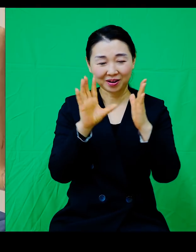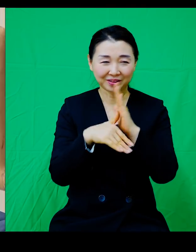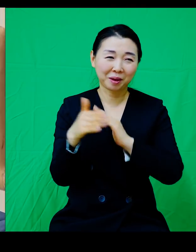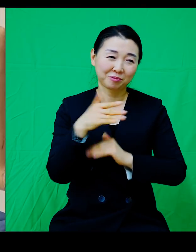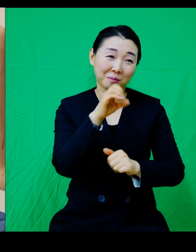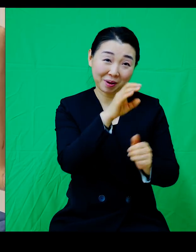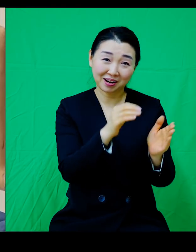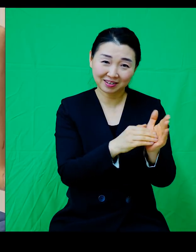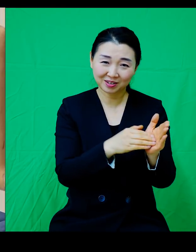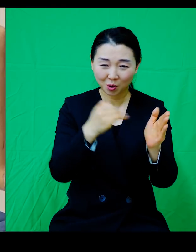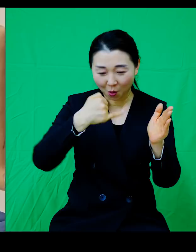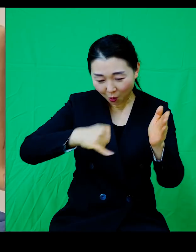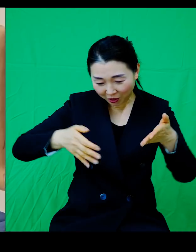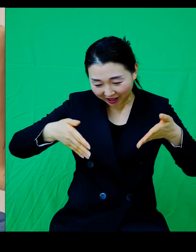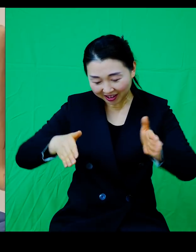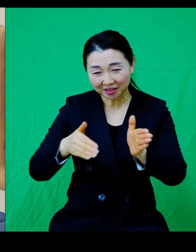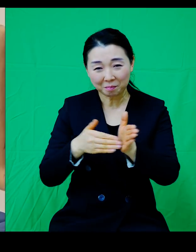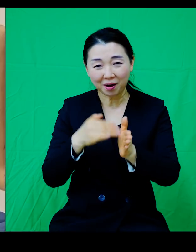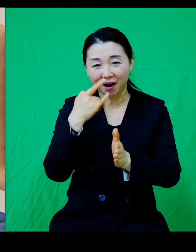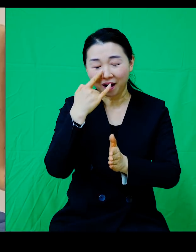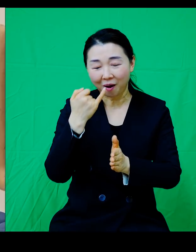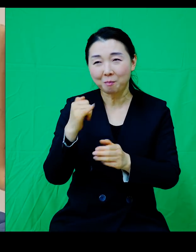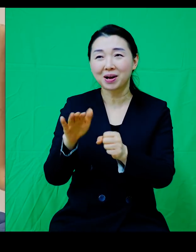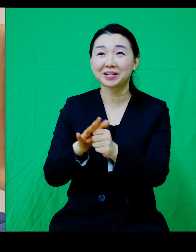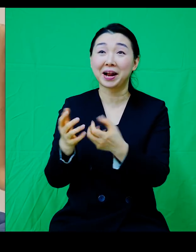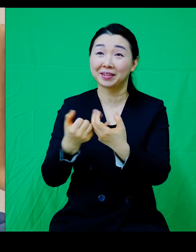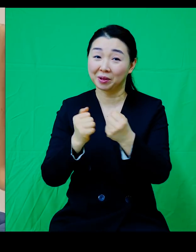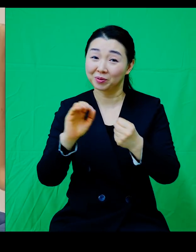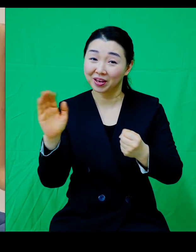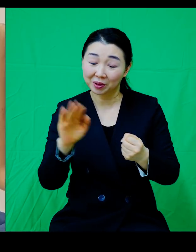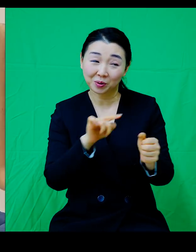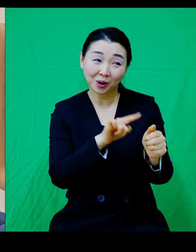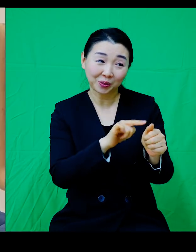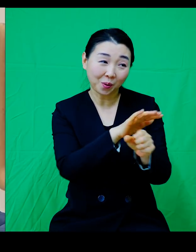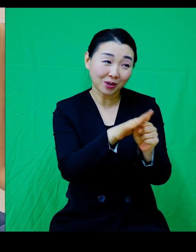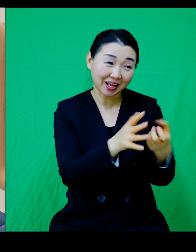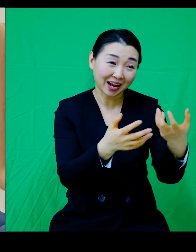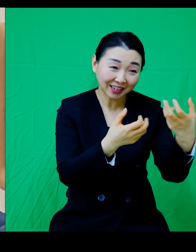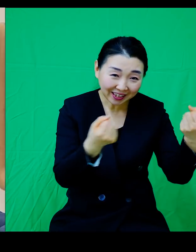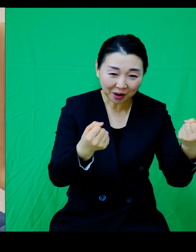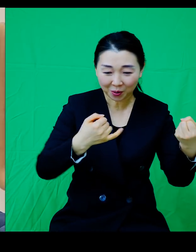때부터 얘기했잖아. 온유가 태어나면 엄마의 사랑을 이렇게 나눠 갖는 게 아니고